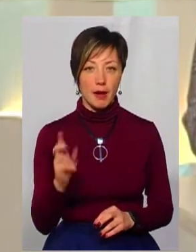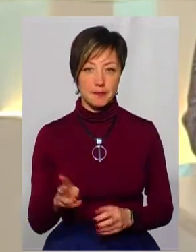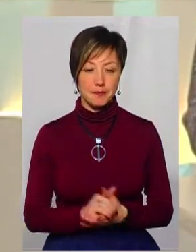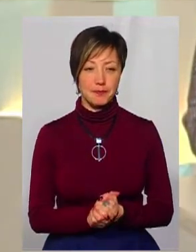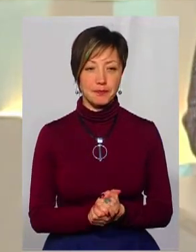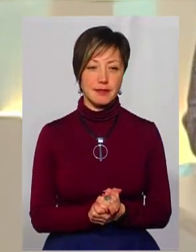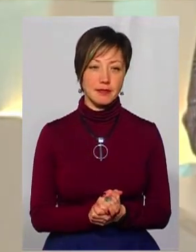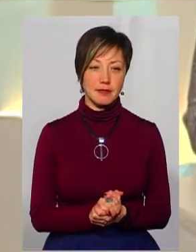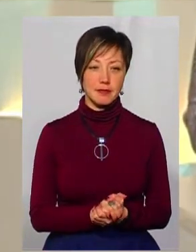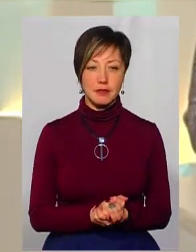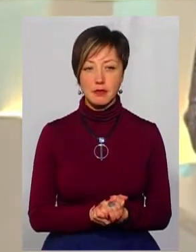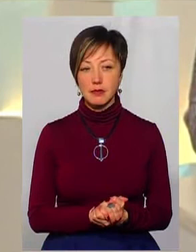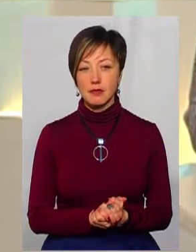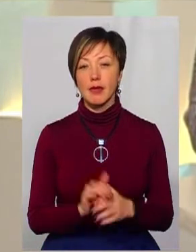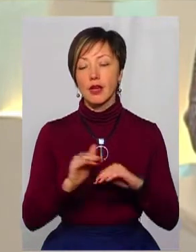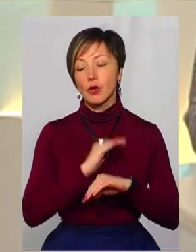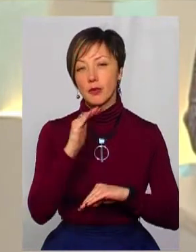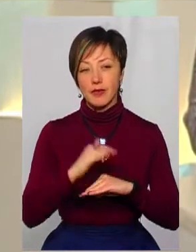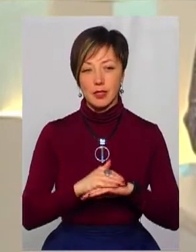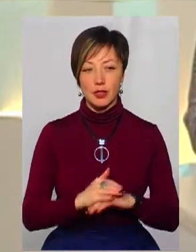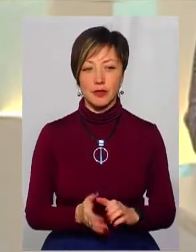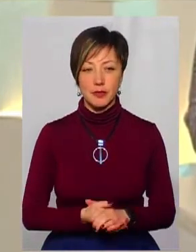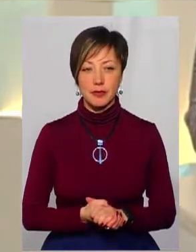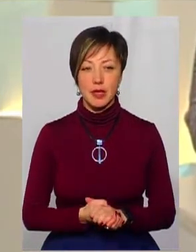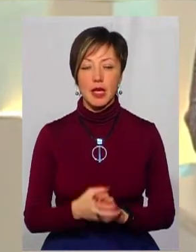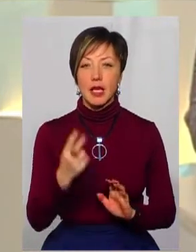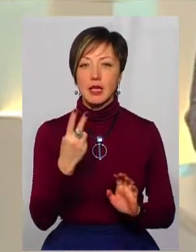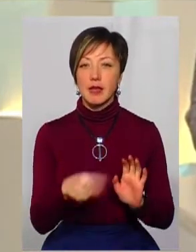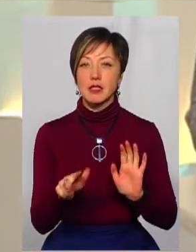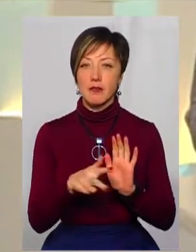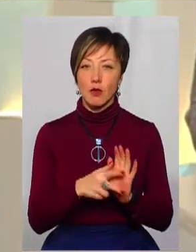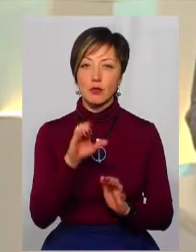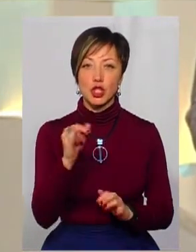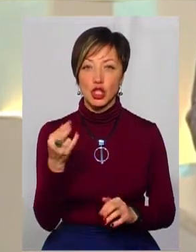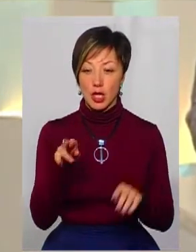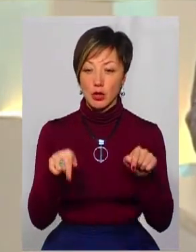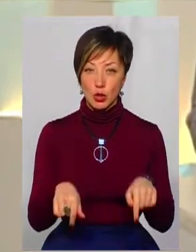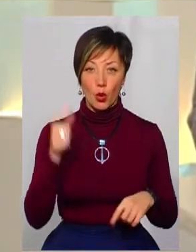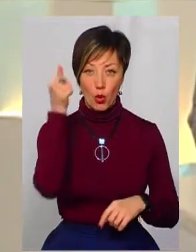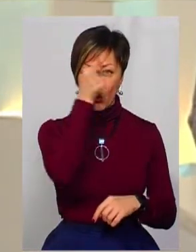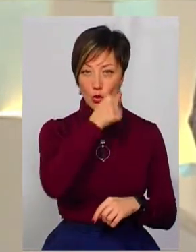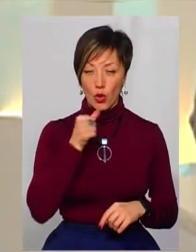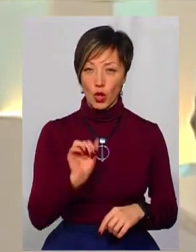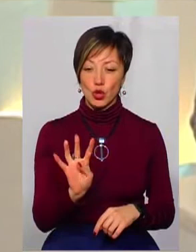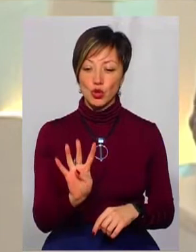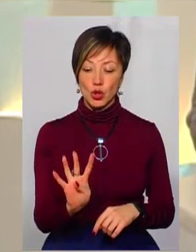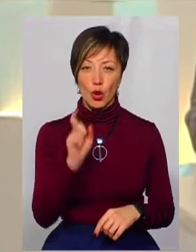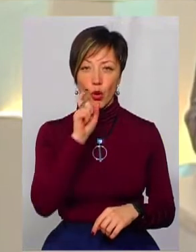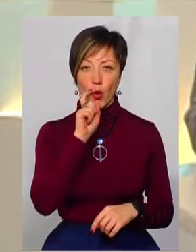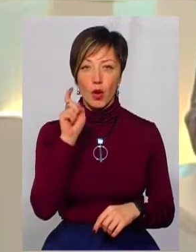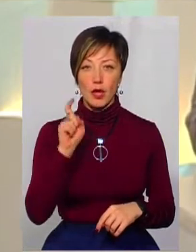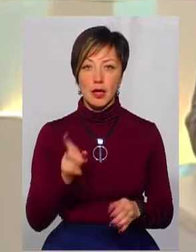Ольга Рибак. Добрий вечір. 28 січня цього року 4